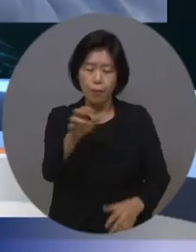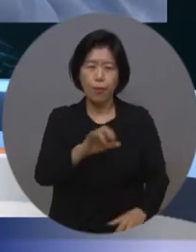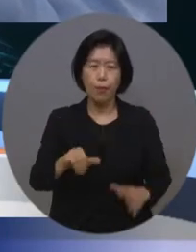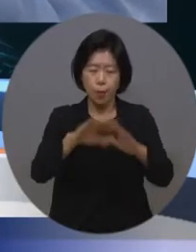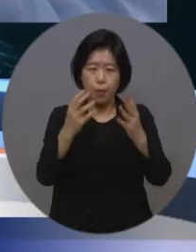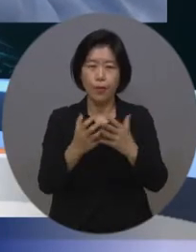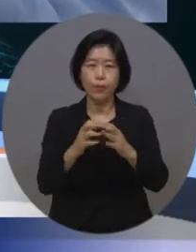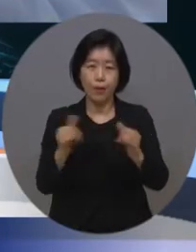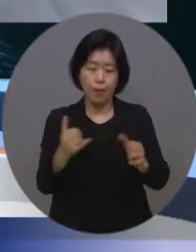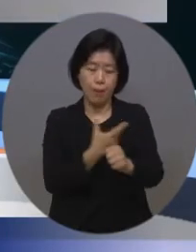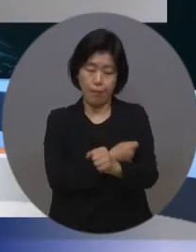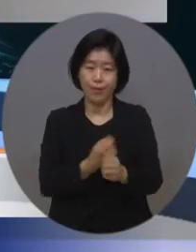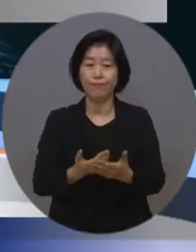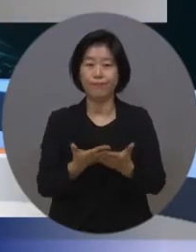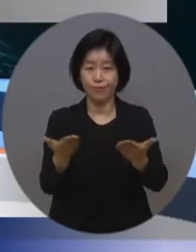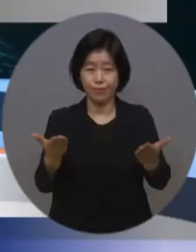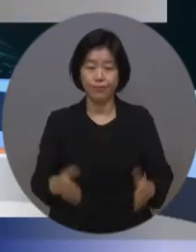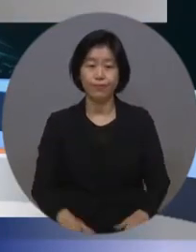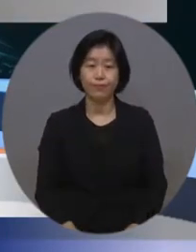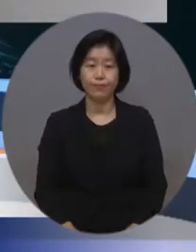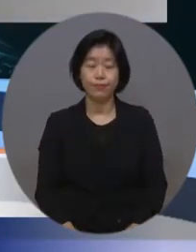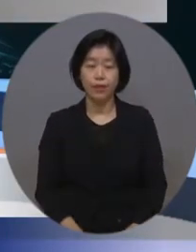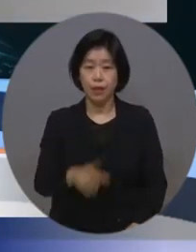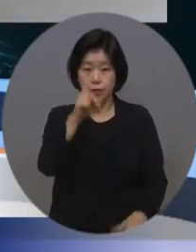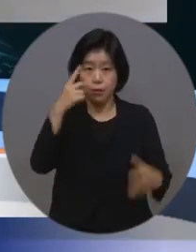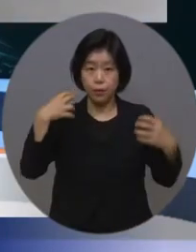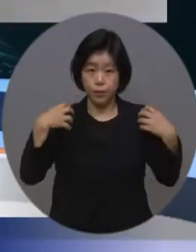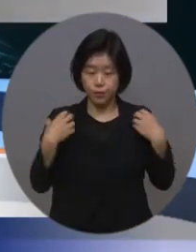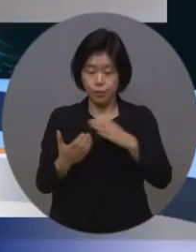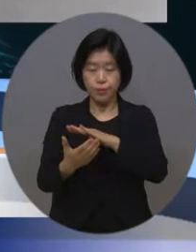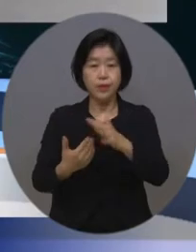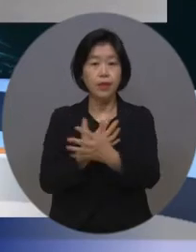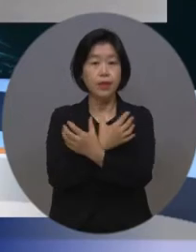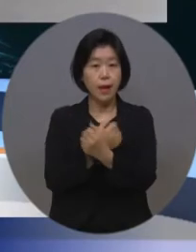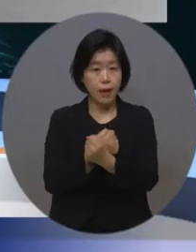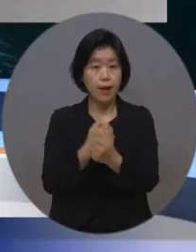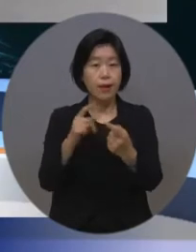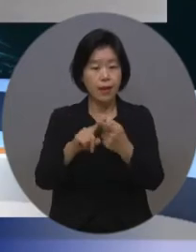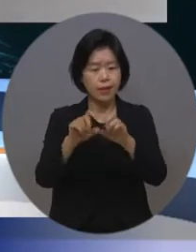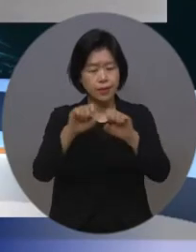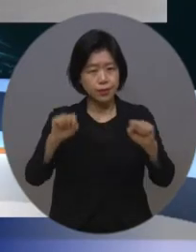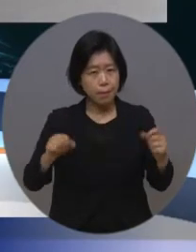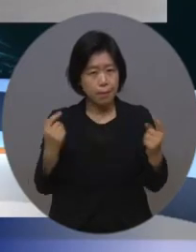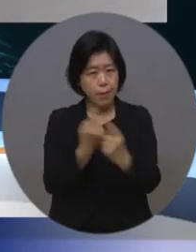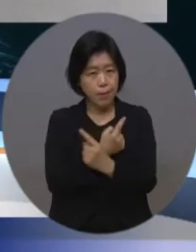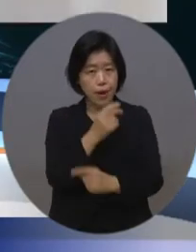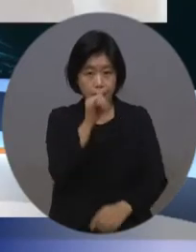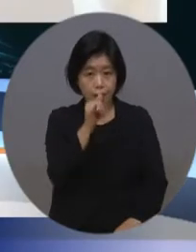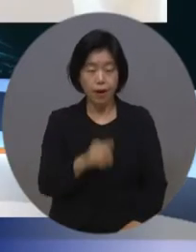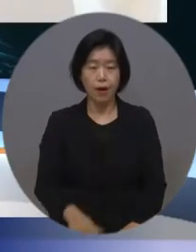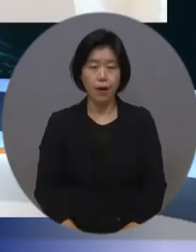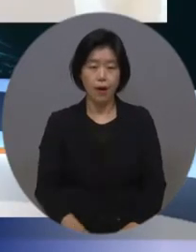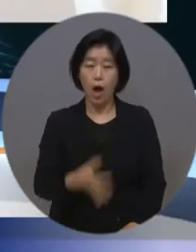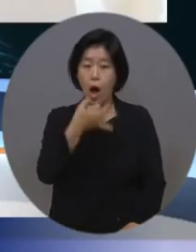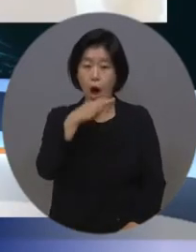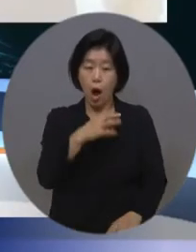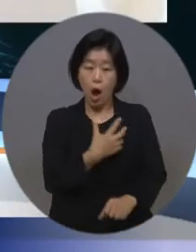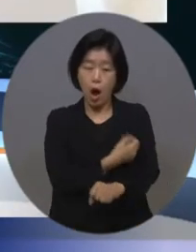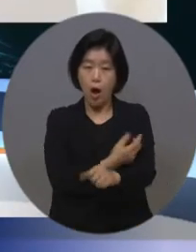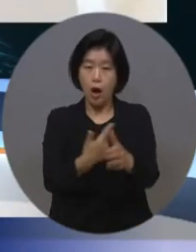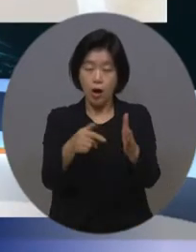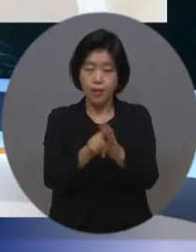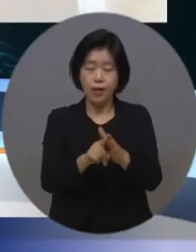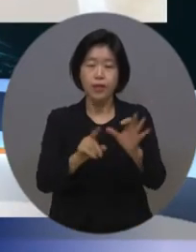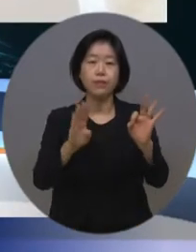확대될 전망입니다. 이를 위해 정부는 사전 예약 시스템을 체계적으로 개편하고 효과적인 접종을 위해 10부제